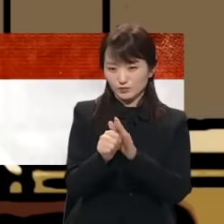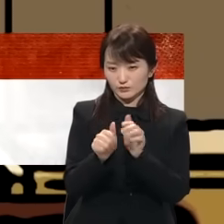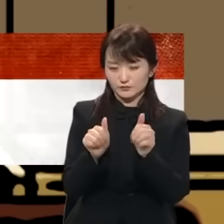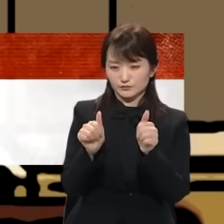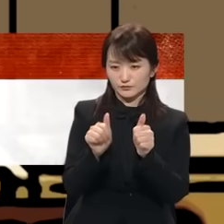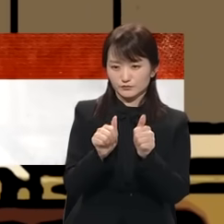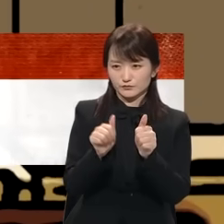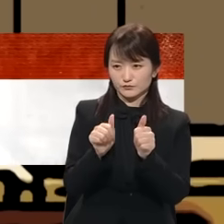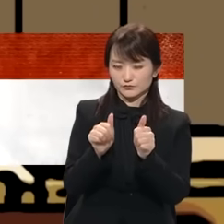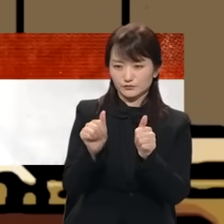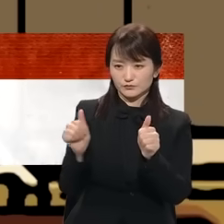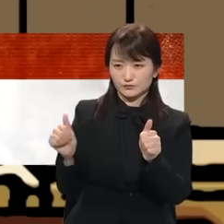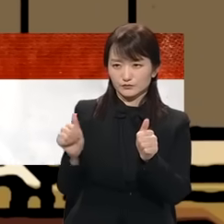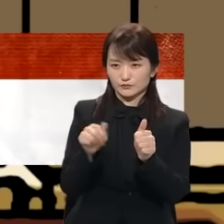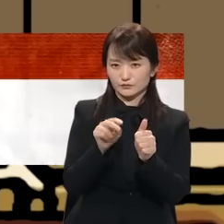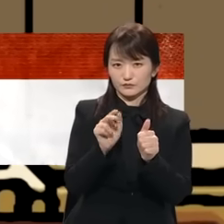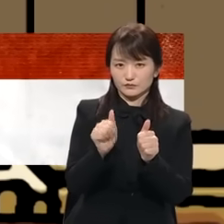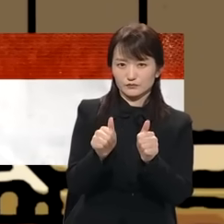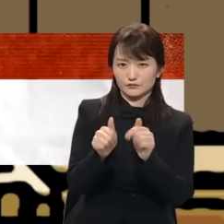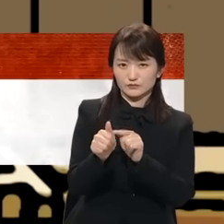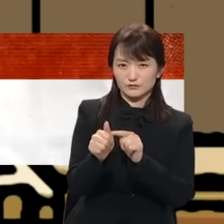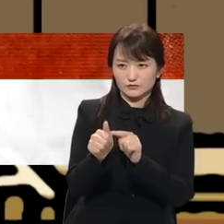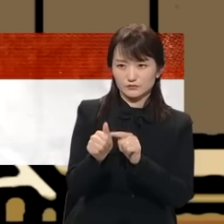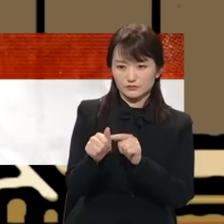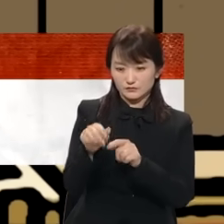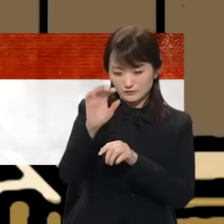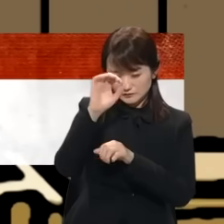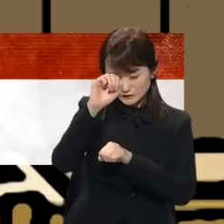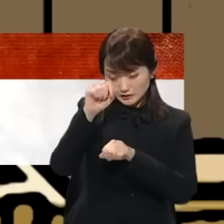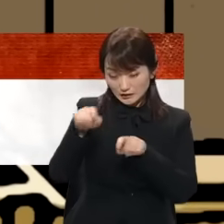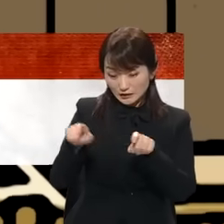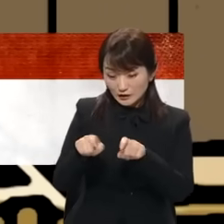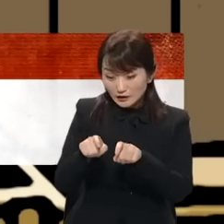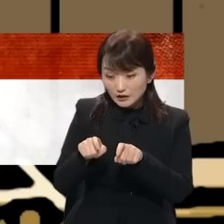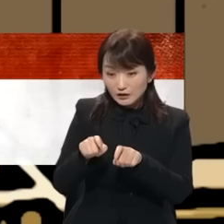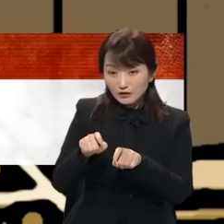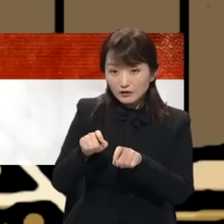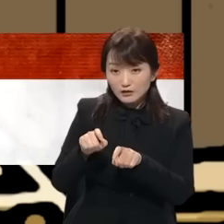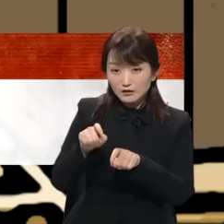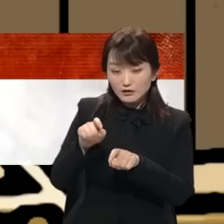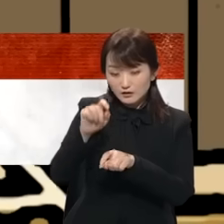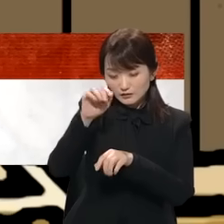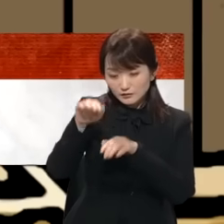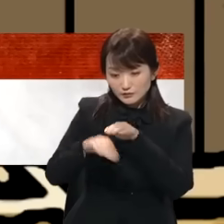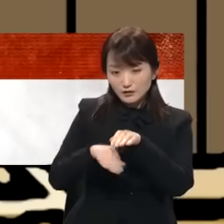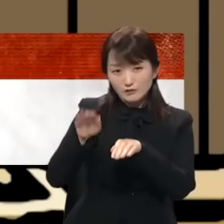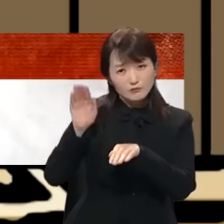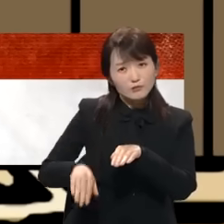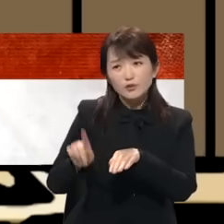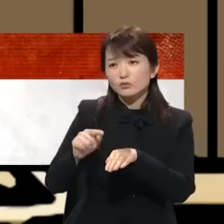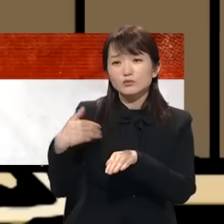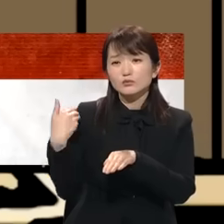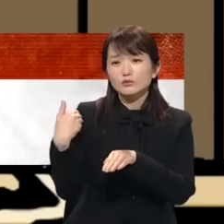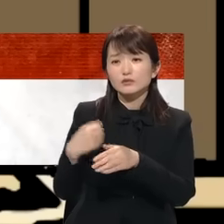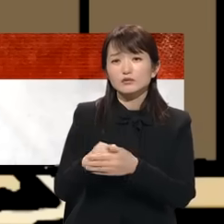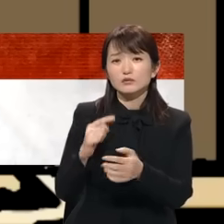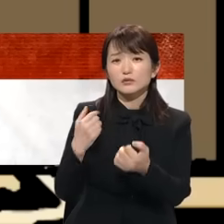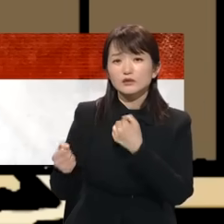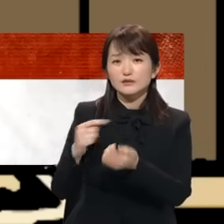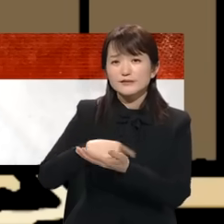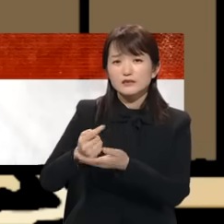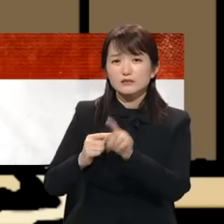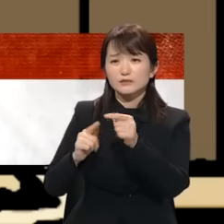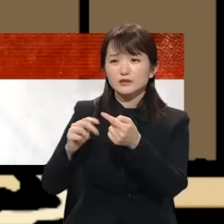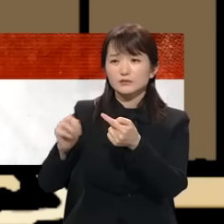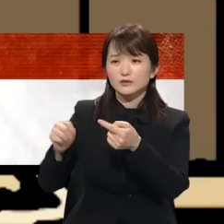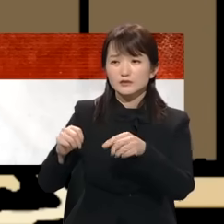어떻게 저 다리를 엑셀을 밟고 브레이크를 밟아 있을지도 정말 모를 정도로 심각한 상황이 신체적 상황이음 그럼에도 불구하고 100km